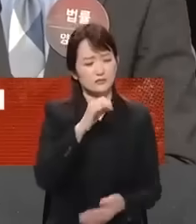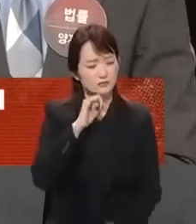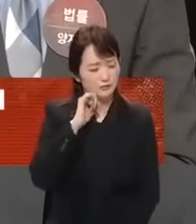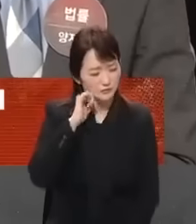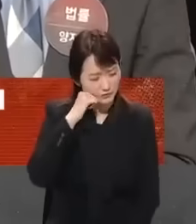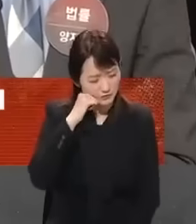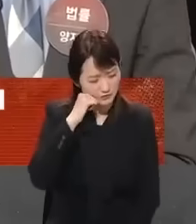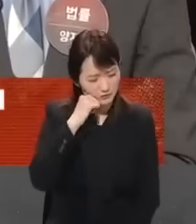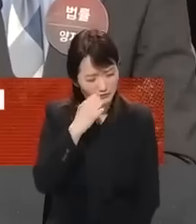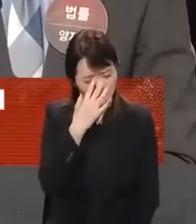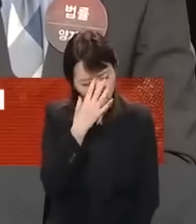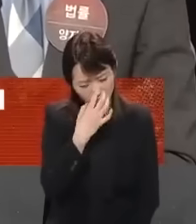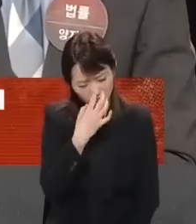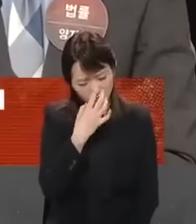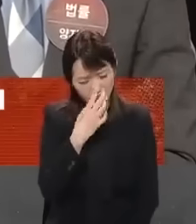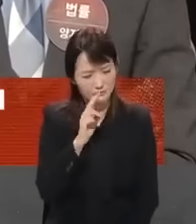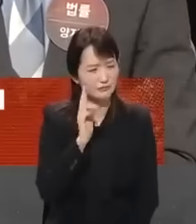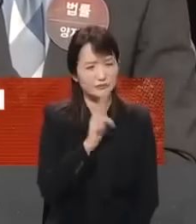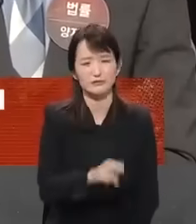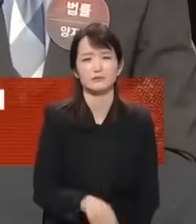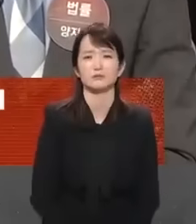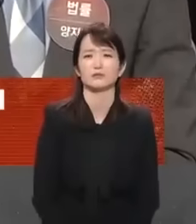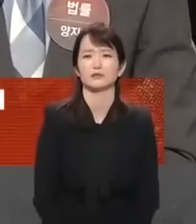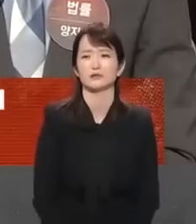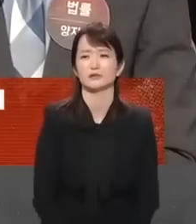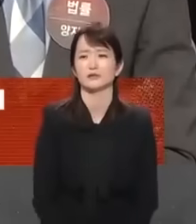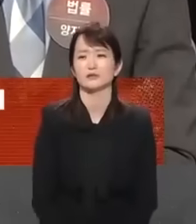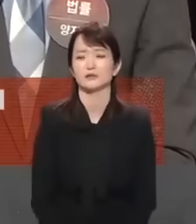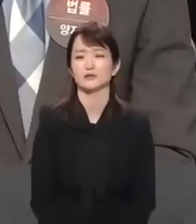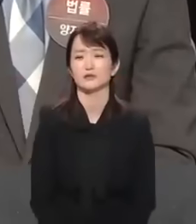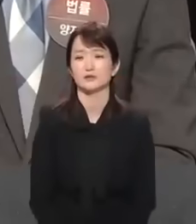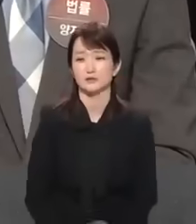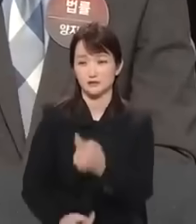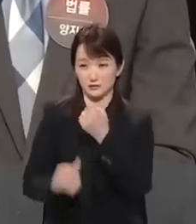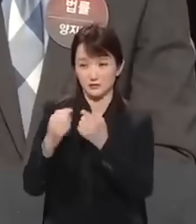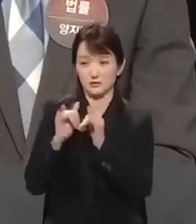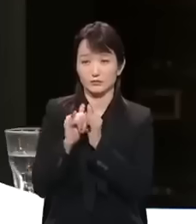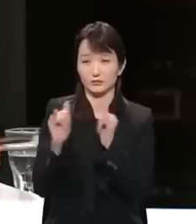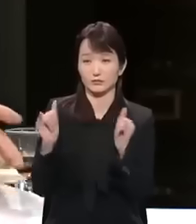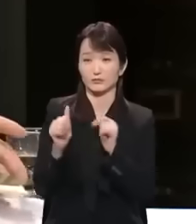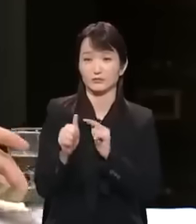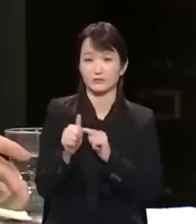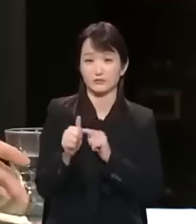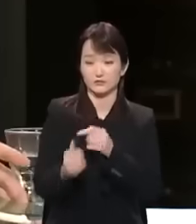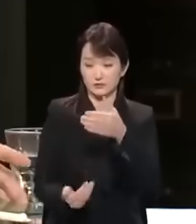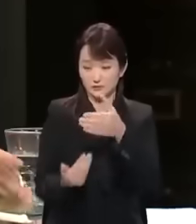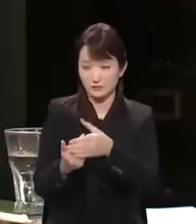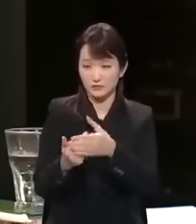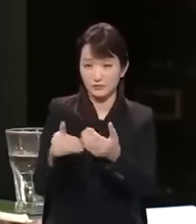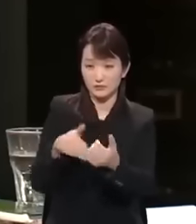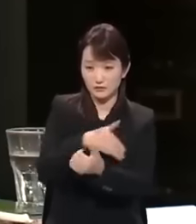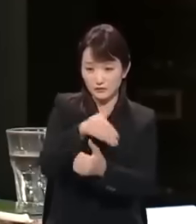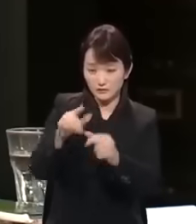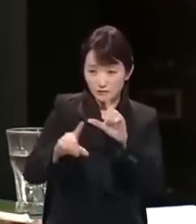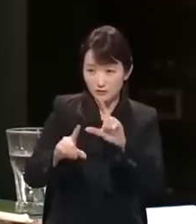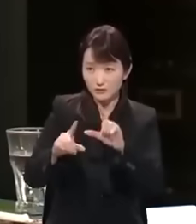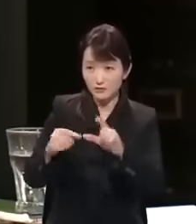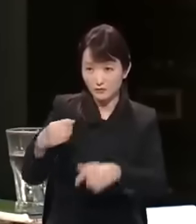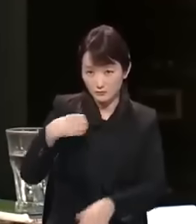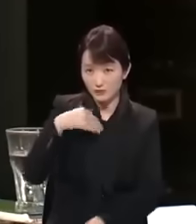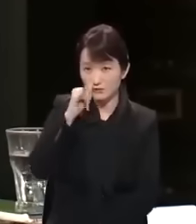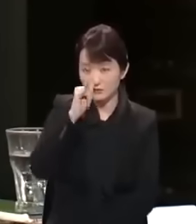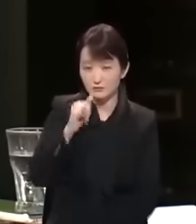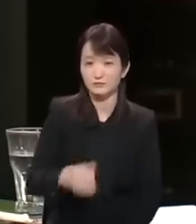너무 참하네요이 사고 그 자께서 저 사고 현장에 대해서 저희한테 또 말씀 주신게